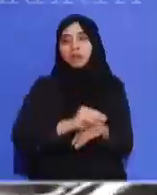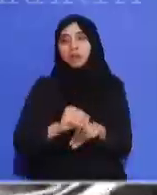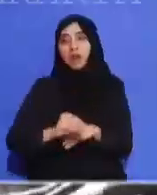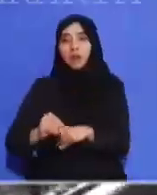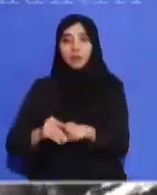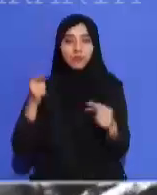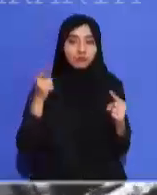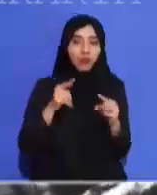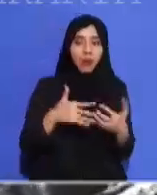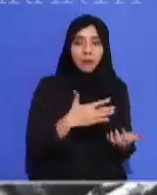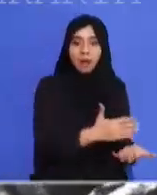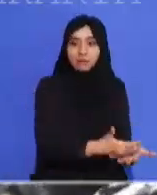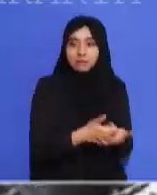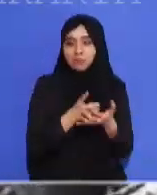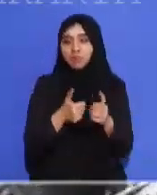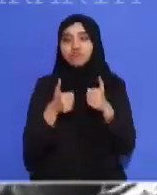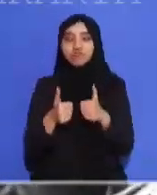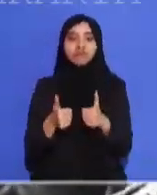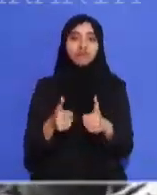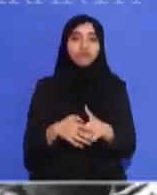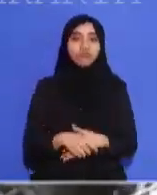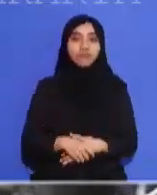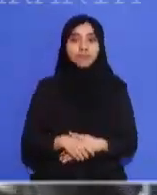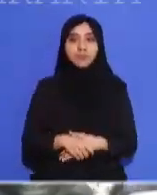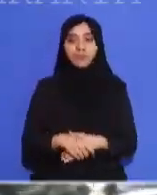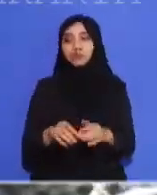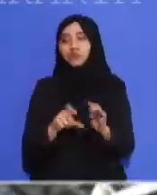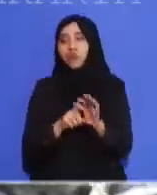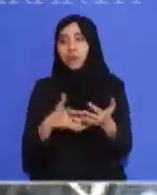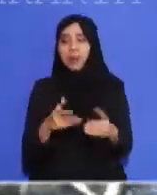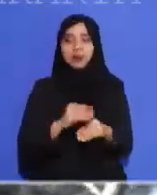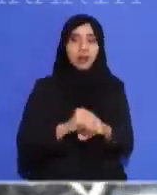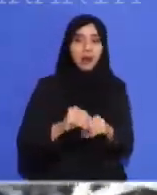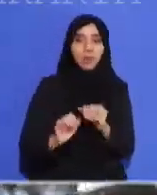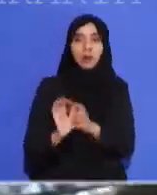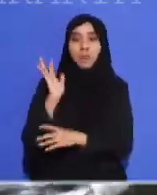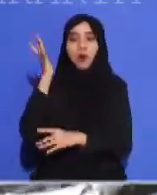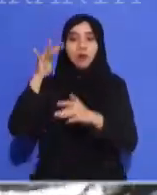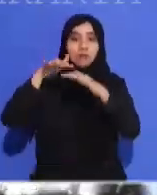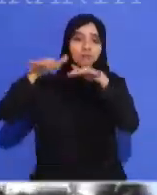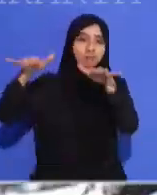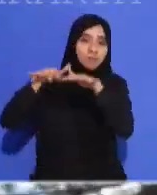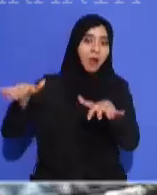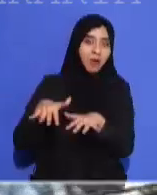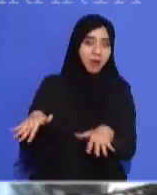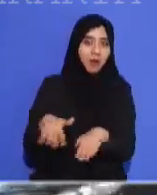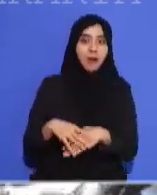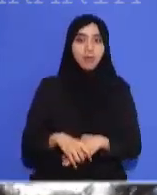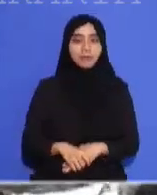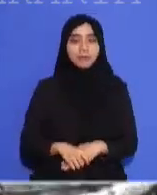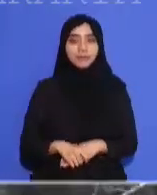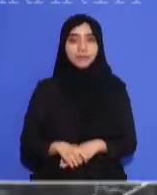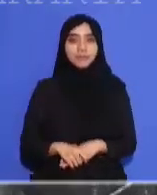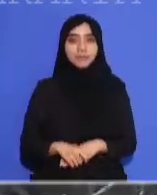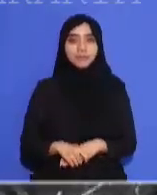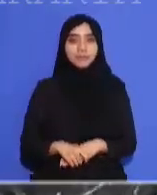sae. Salah setunggalipun jih menika lumantar nanam cemoro udang ing sapanjanging pesisir dening para mahasiswa. Kridho